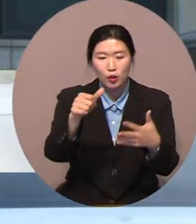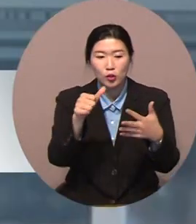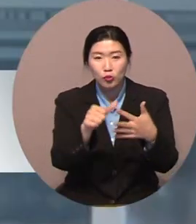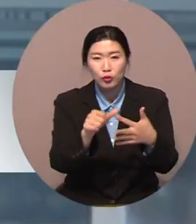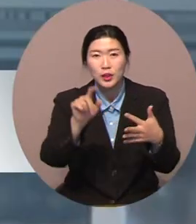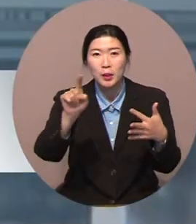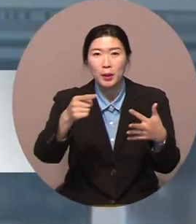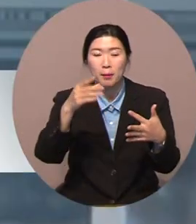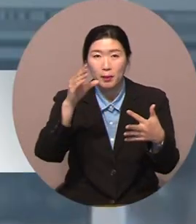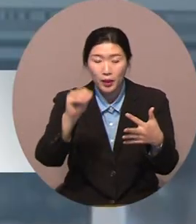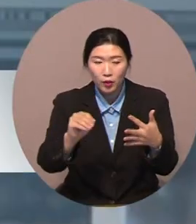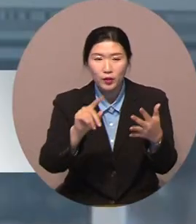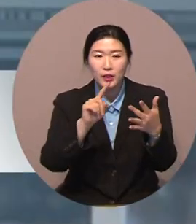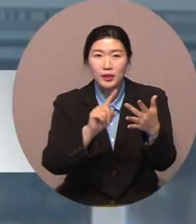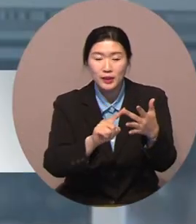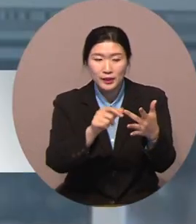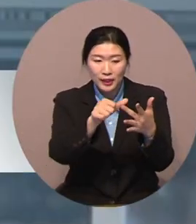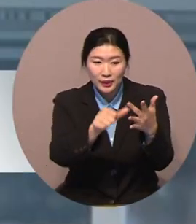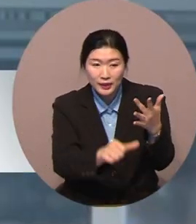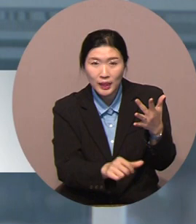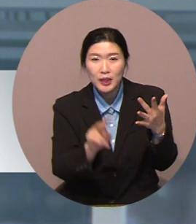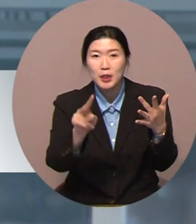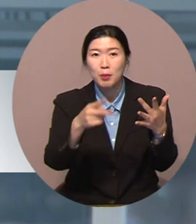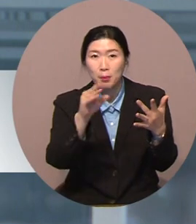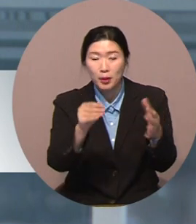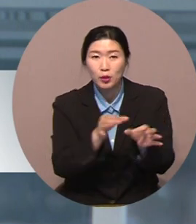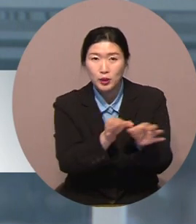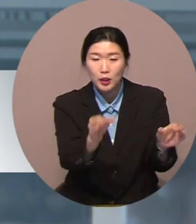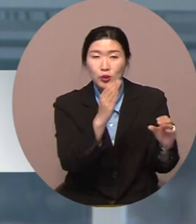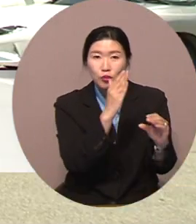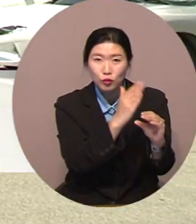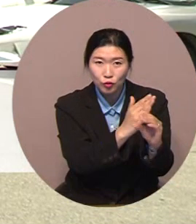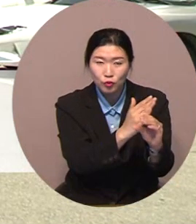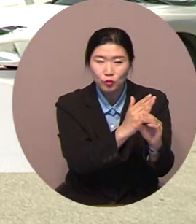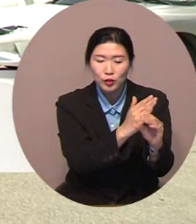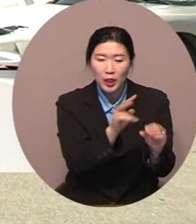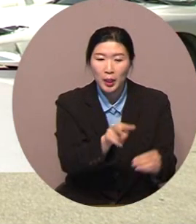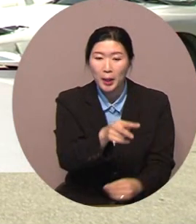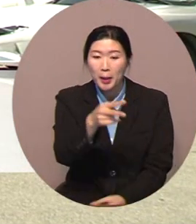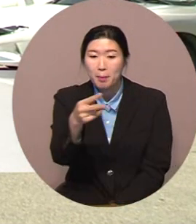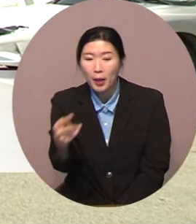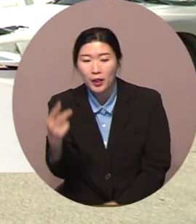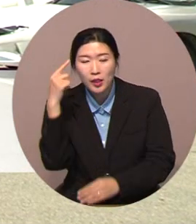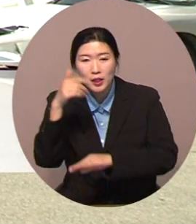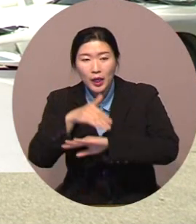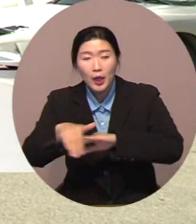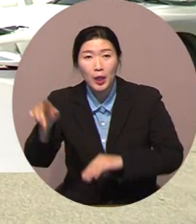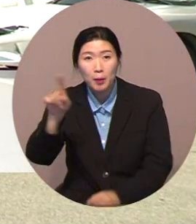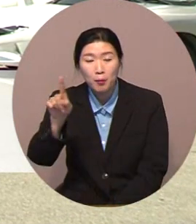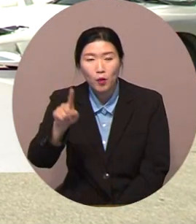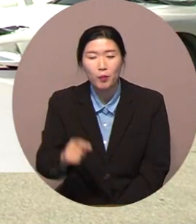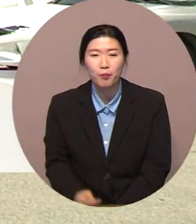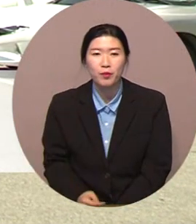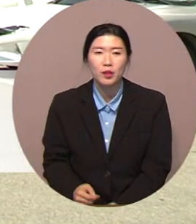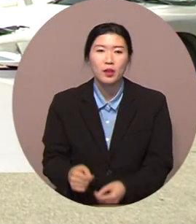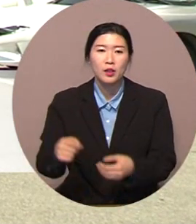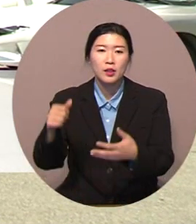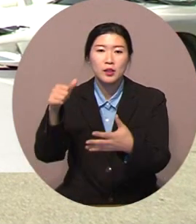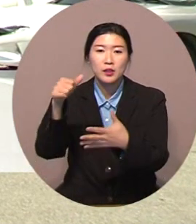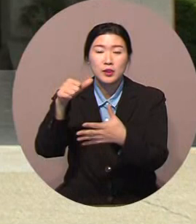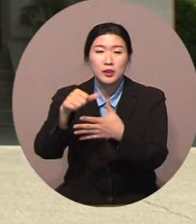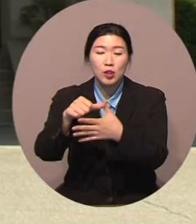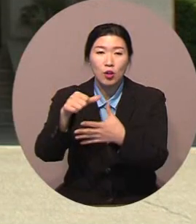둘째 100만 원 셋째 이상은 200만 원을 지원하고 있습니다 한편 출산 금액 경 돈의